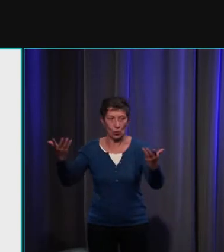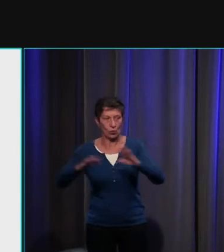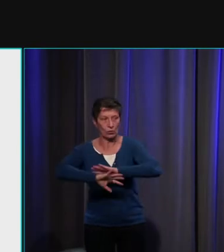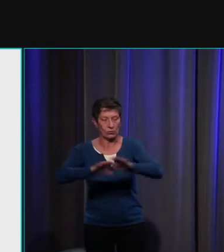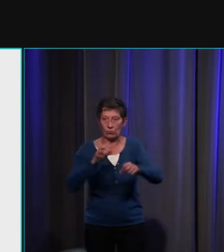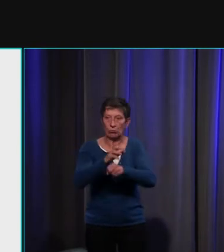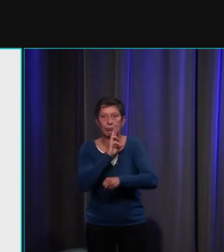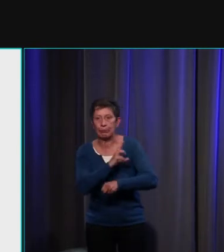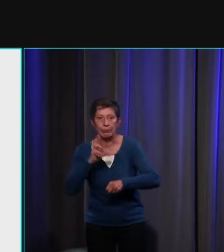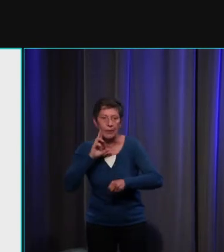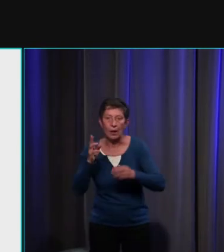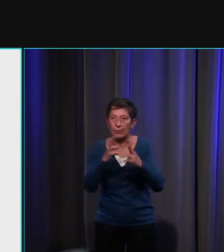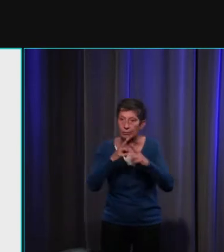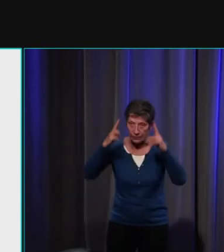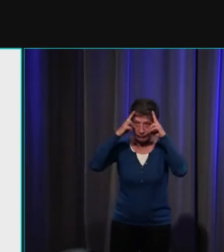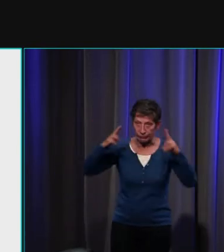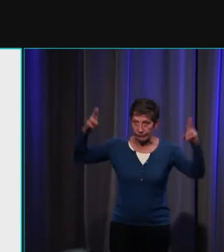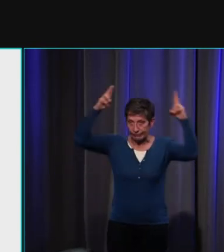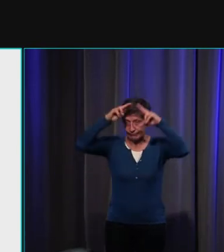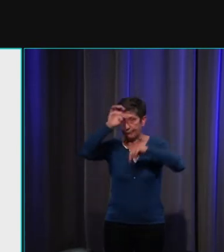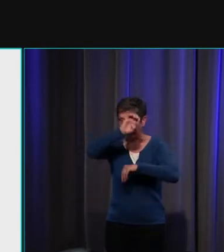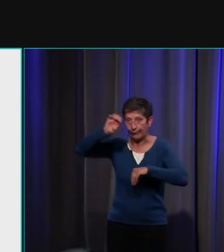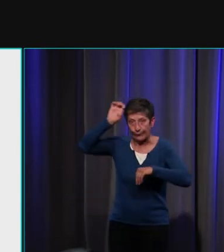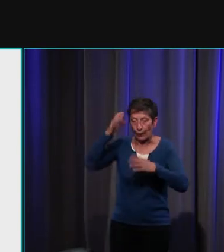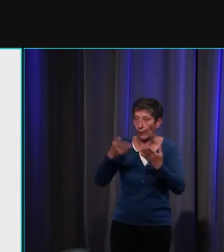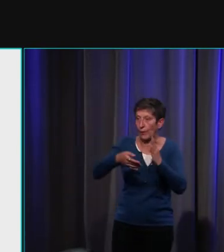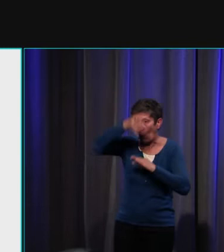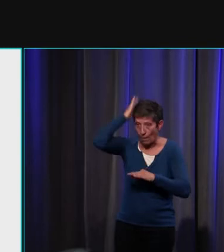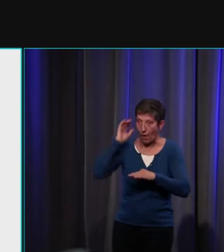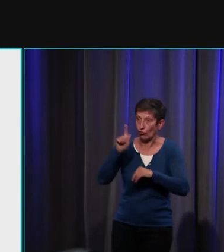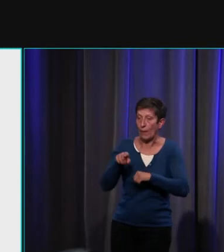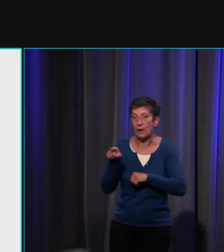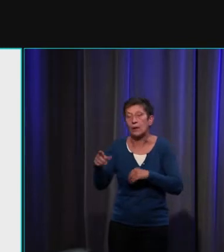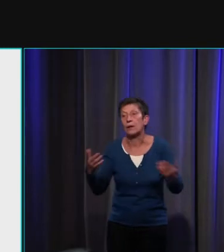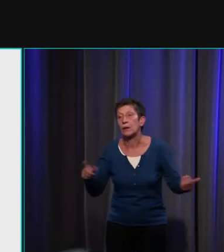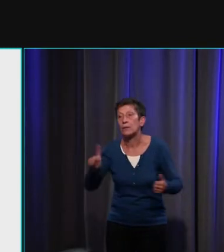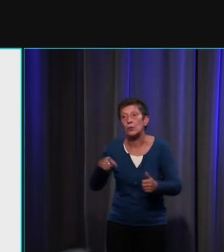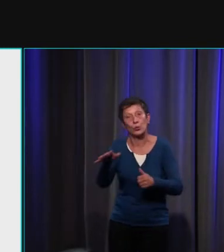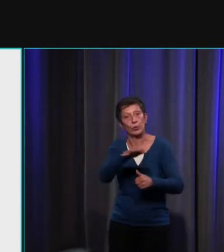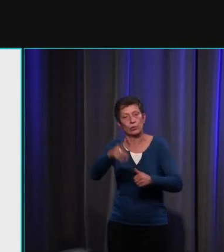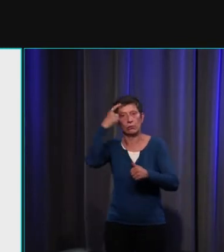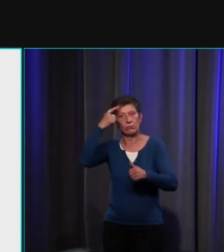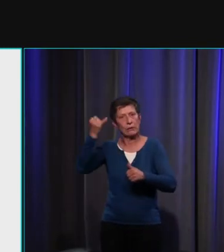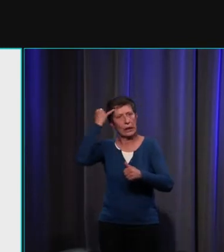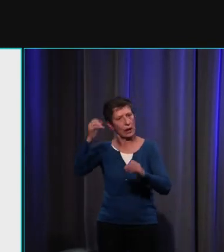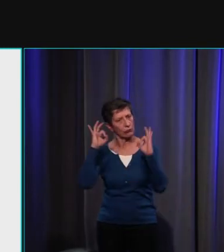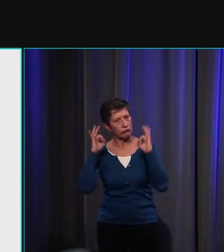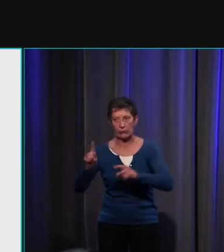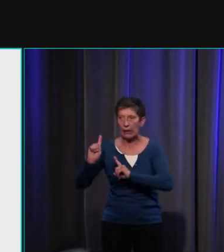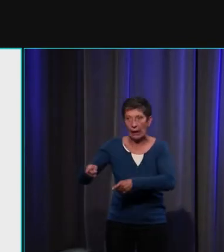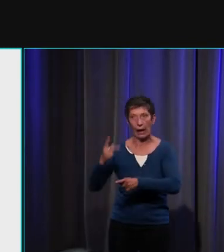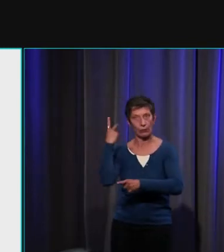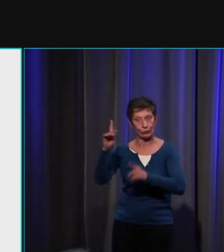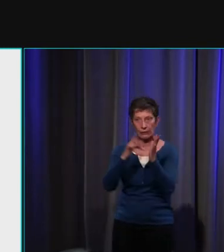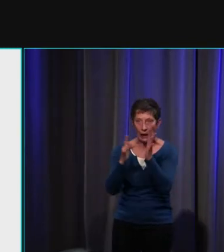l'antre de l' empire romain germanique et les idée c'était que c'est une guerre juste une guerre du christ donc on est là encore en train de